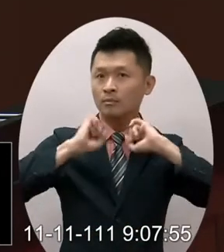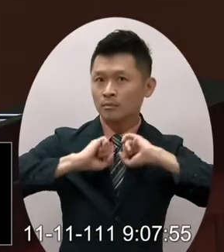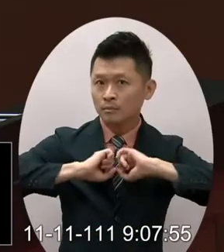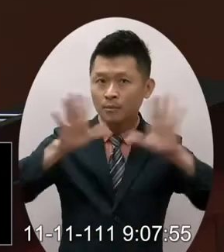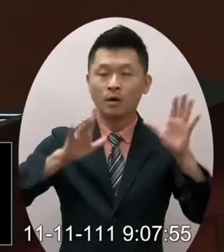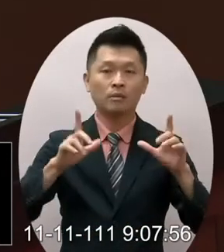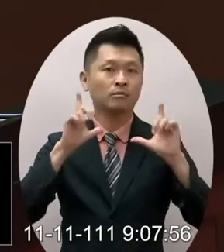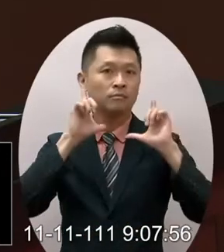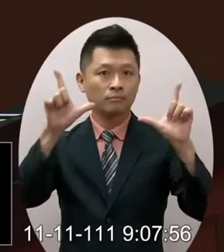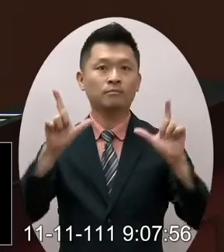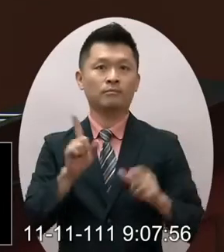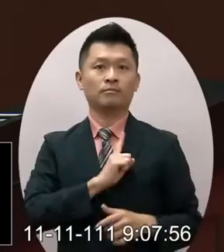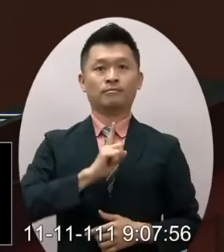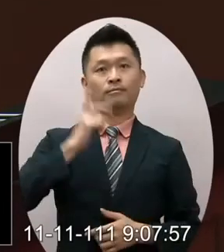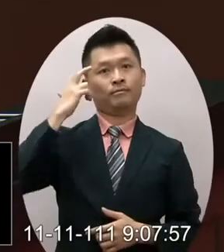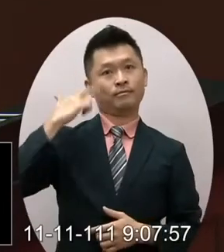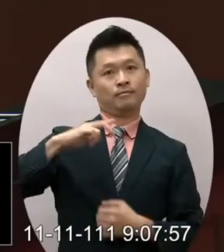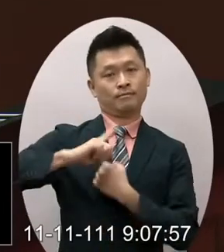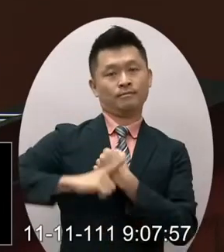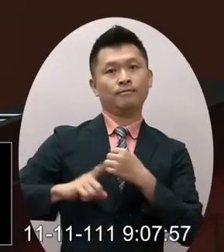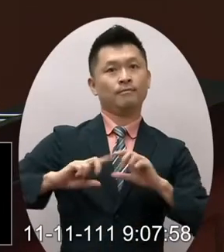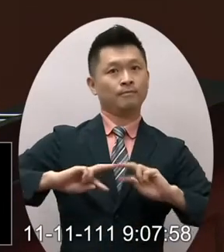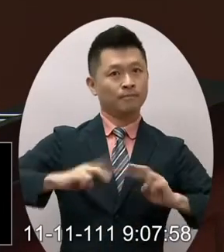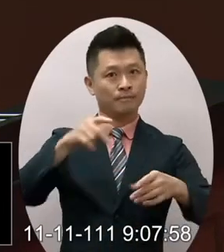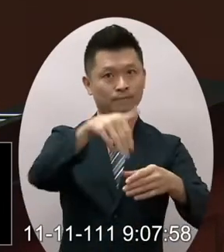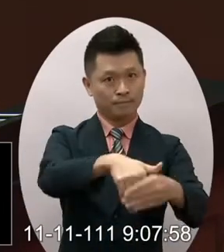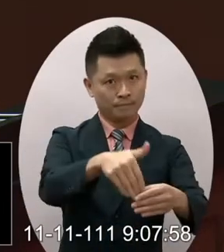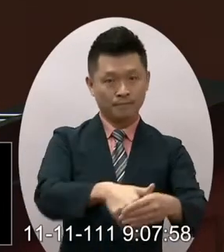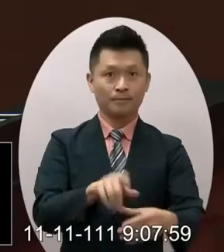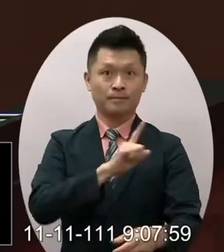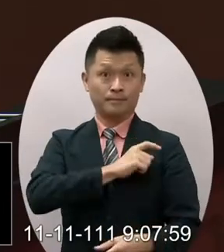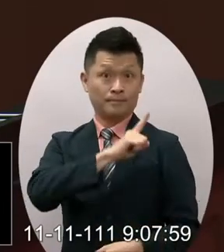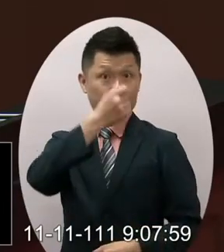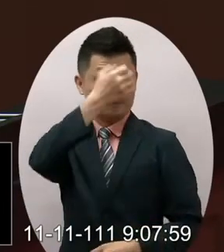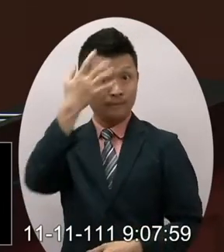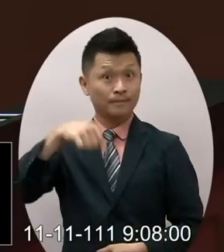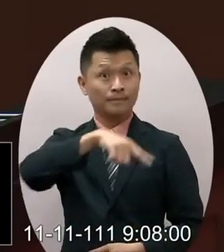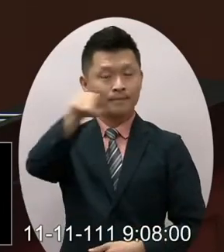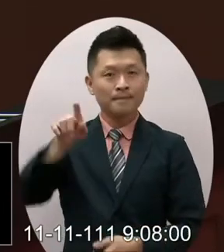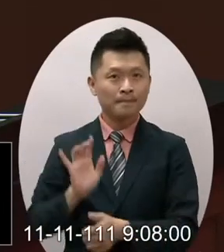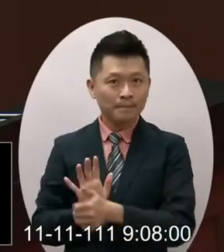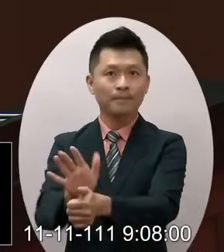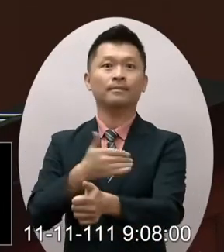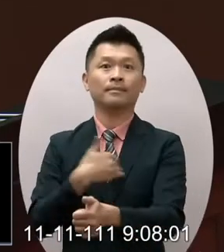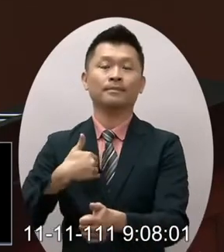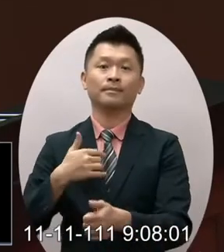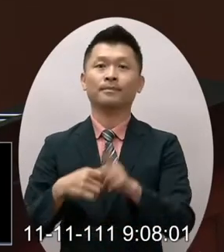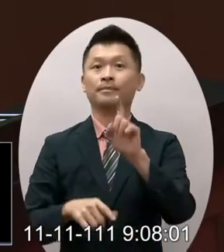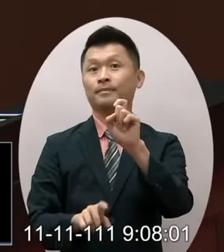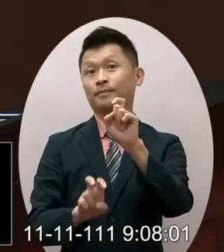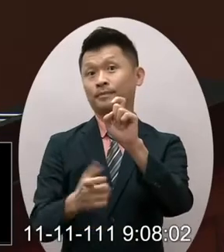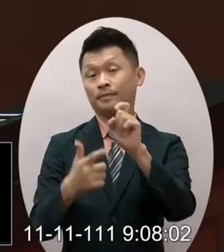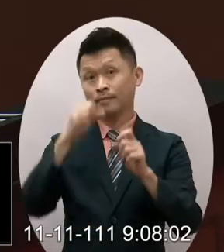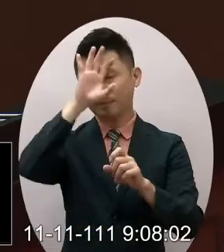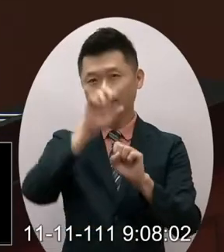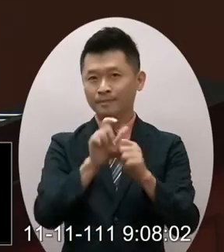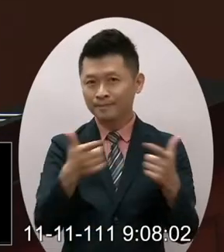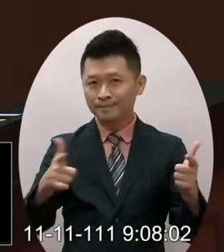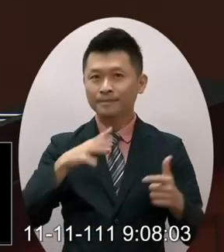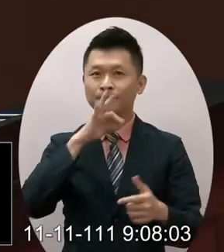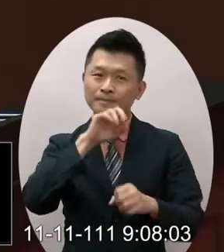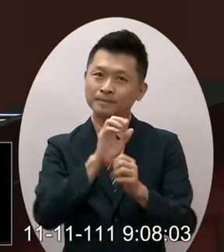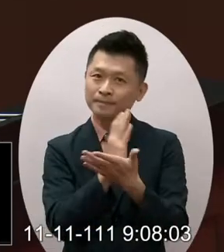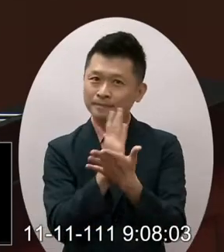来，自己的宪法自己修，自己的年轻人自己救。就在11月26号这一天，我们不分党派、不分世